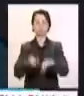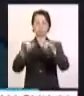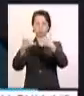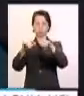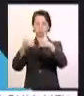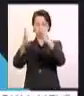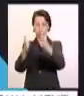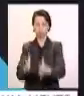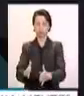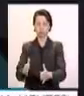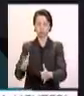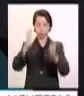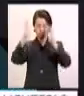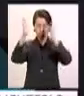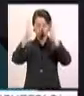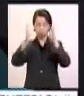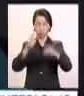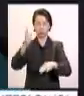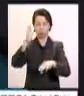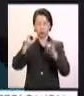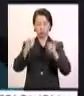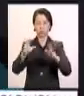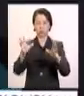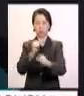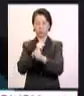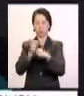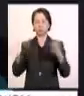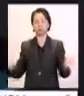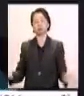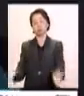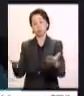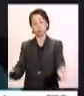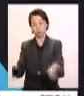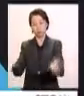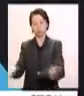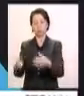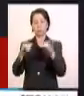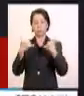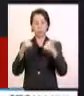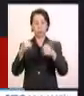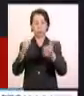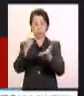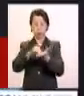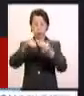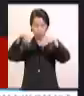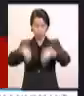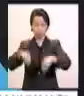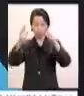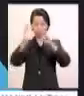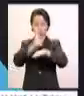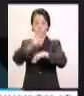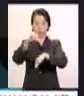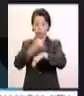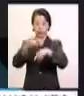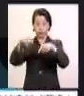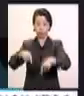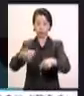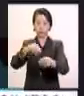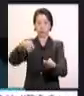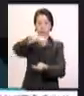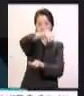Pemain-pemain akan dapat motivasi lah bermain di home, especially dekat Bukit Jalil, dan